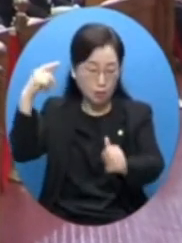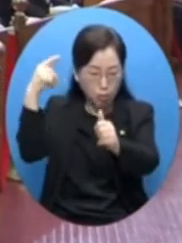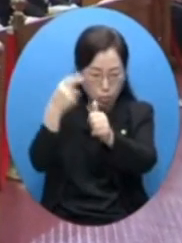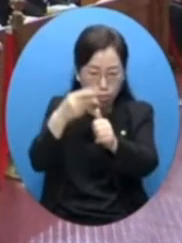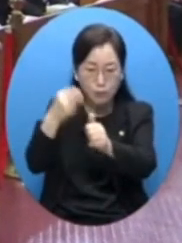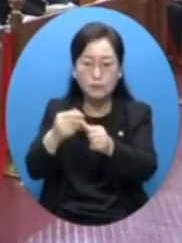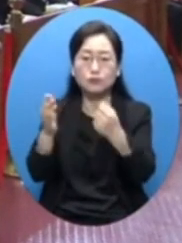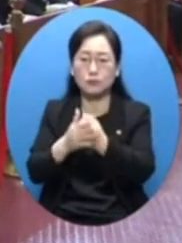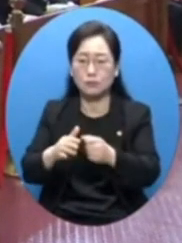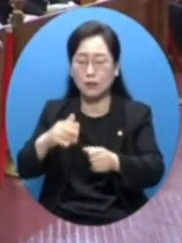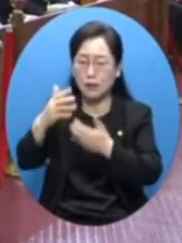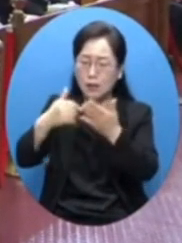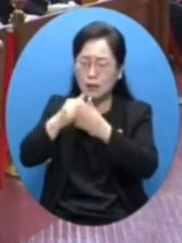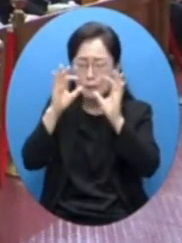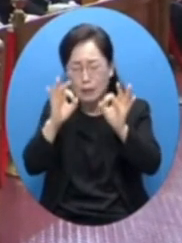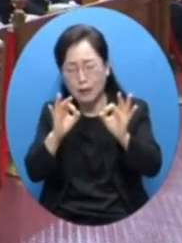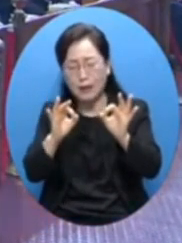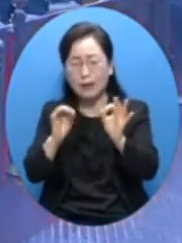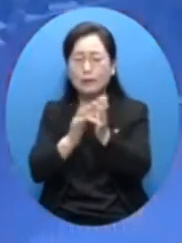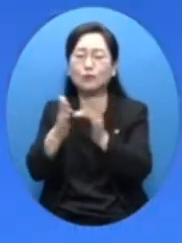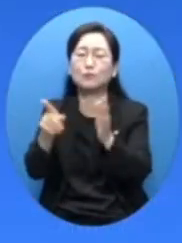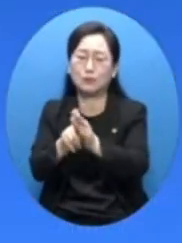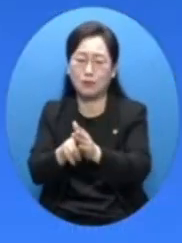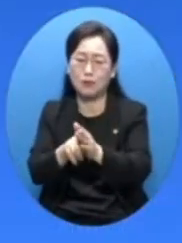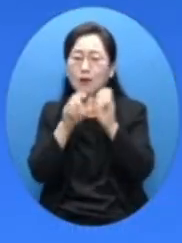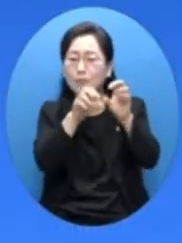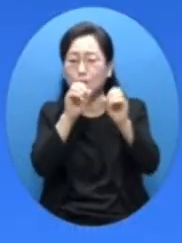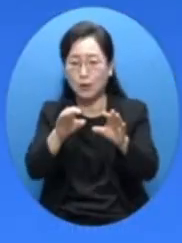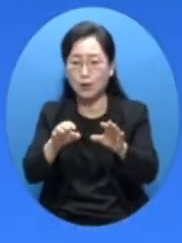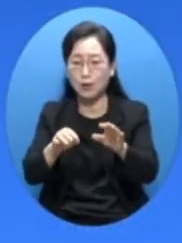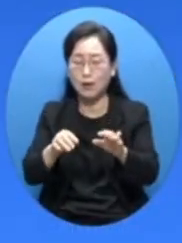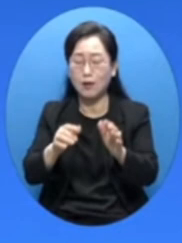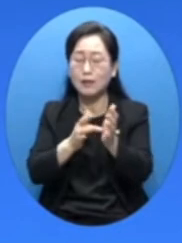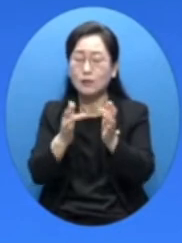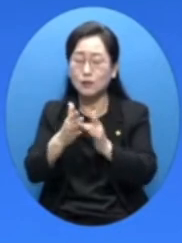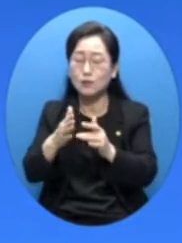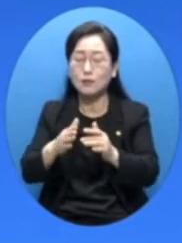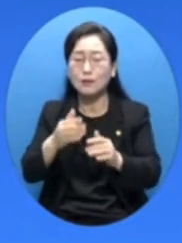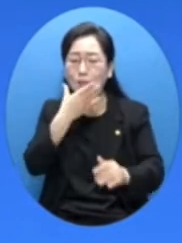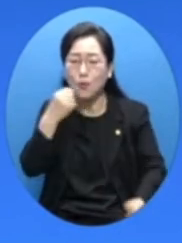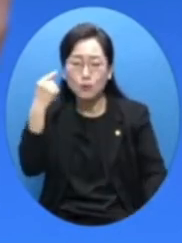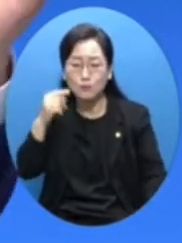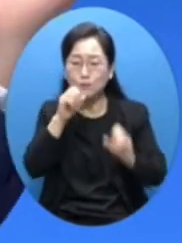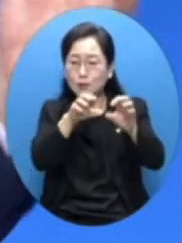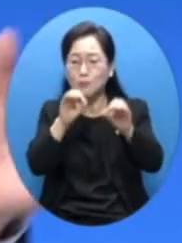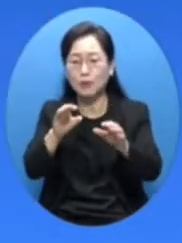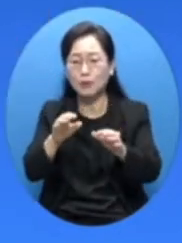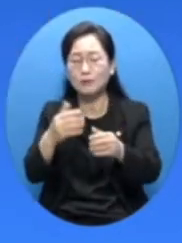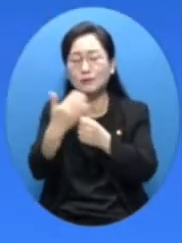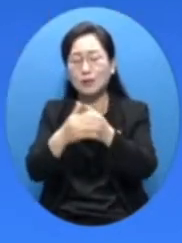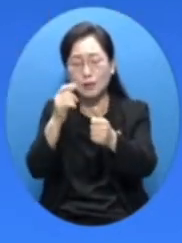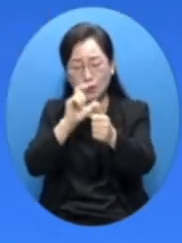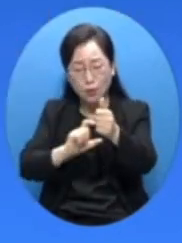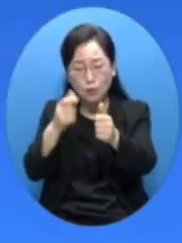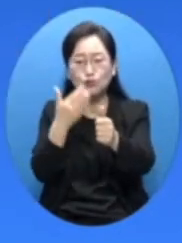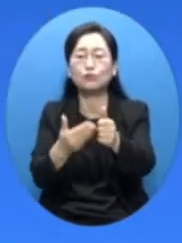믿는 사람들만이 그들을 변화시킬 수 있고 기독교의 복음만이 그들을 구원할 수 있사오니 주여 우리 은혜를 더하여